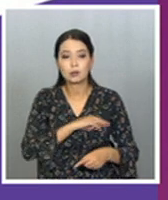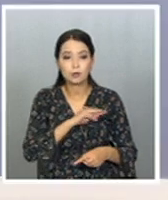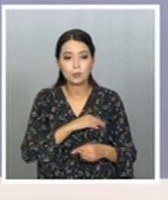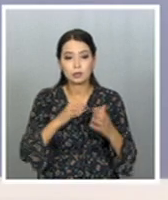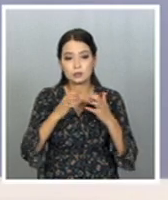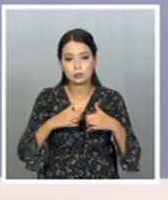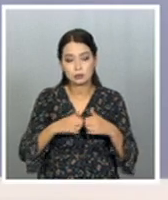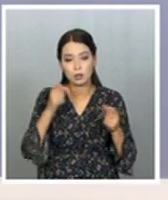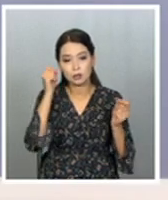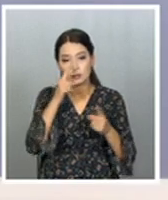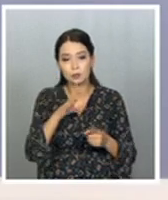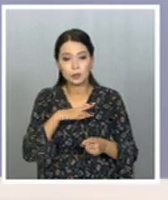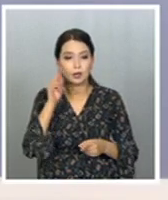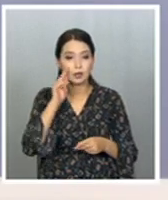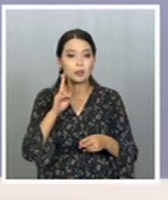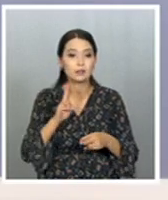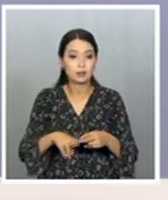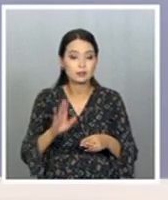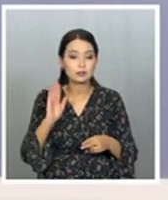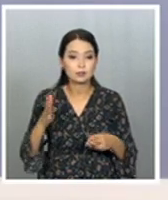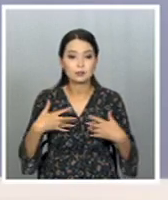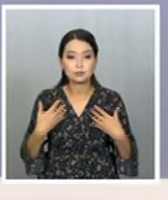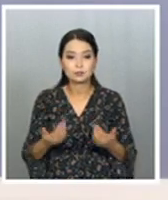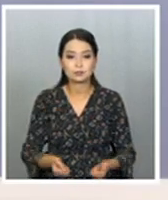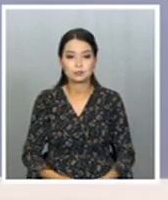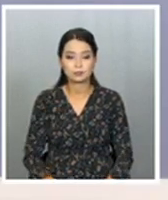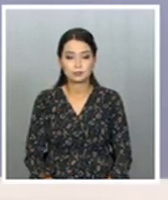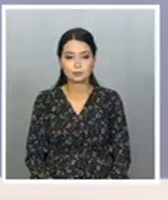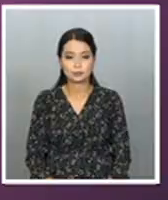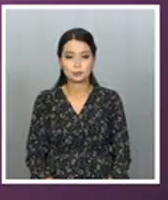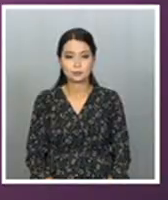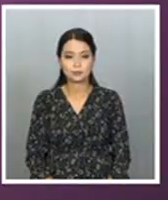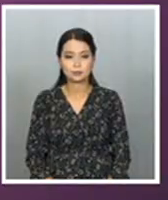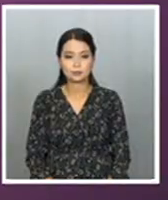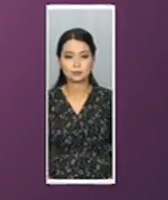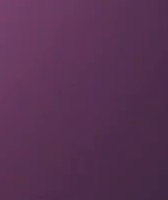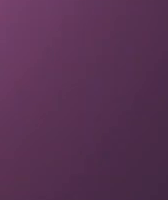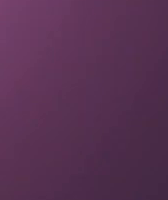талдадыңыздар. Осымен сабағымыз аяқталды. Келесі білім алаңында кездескенше.